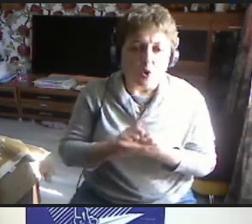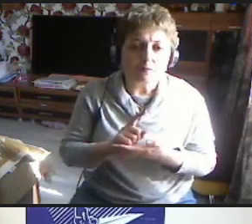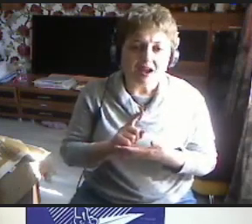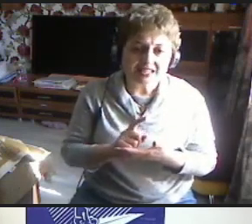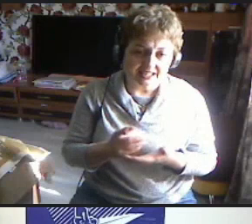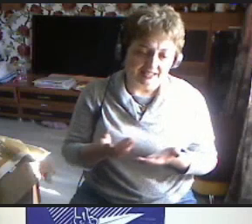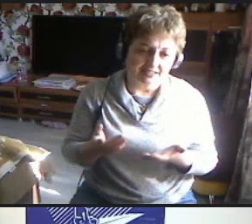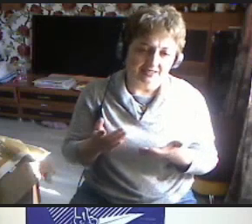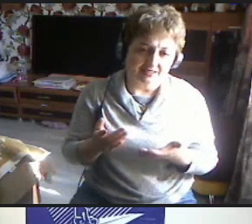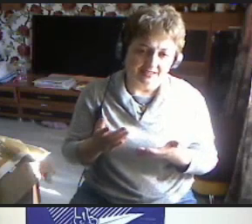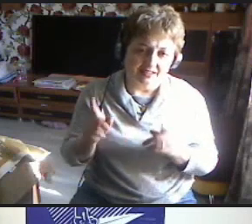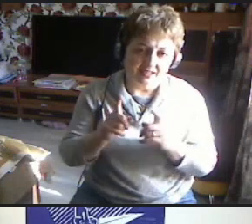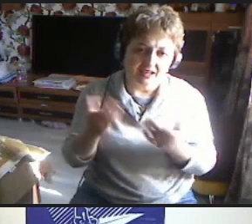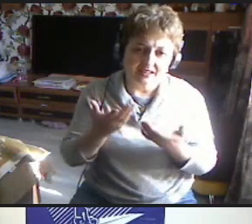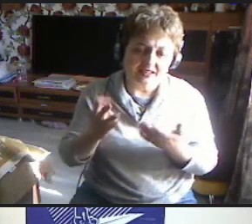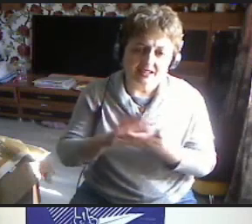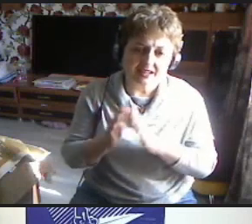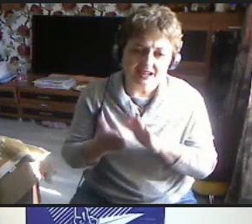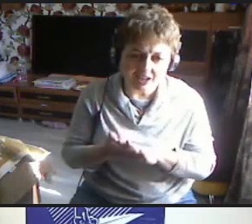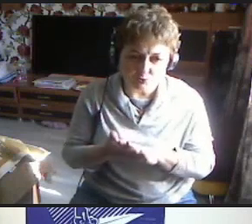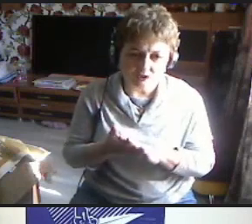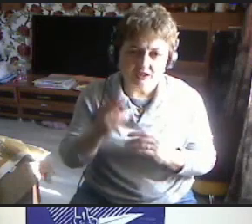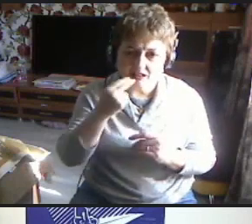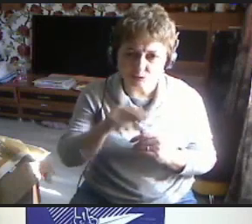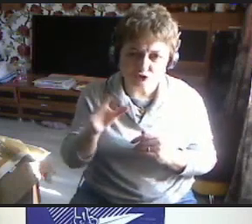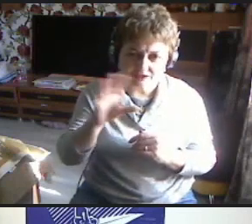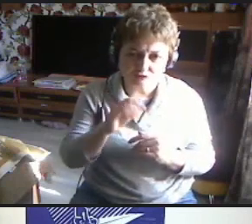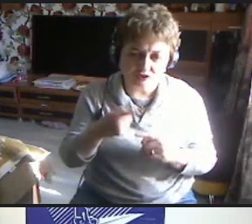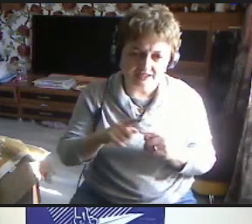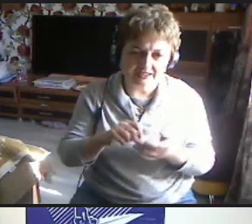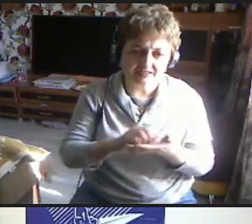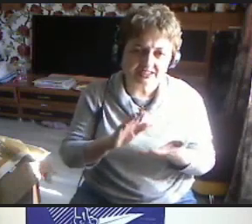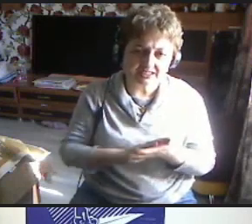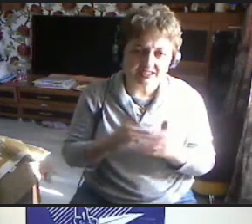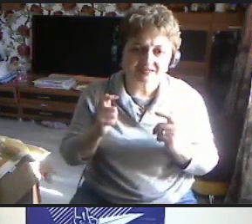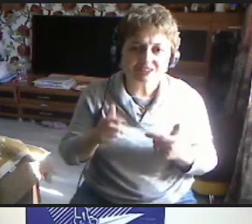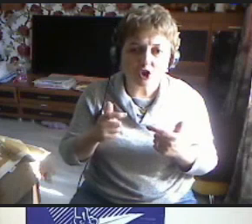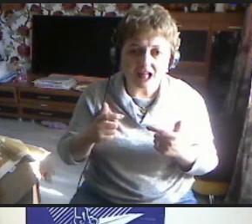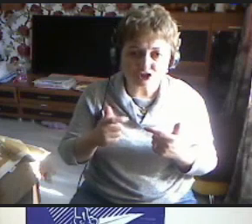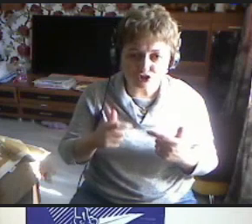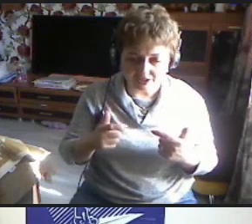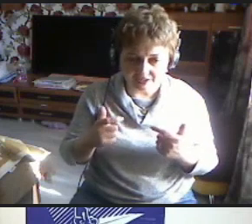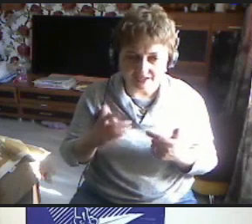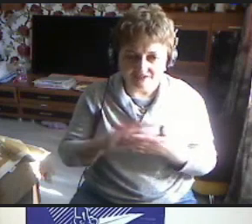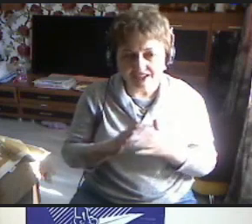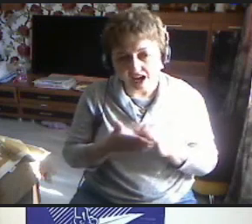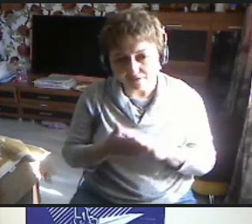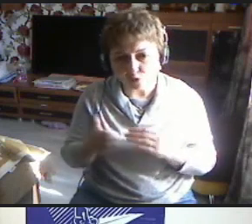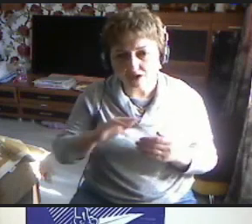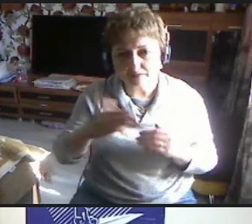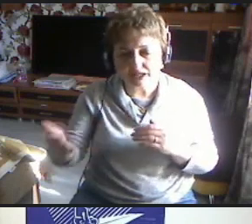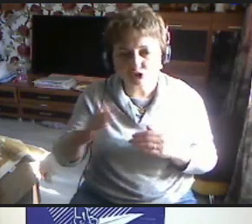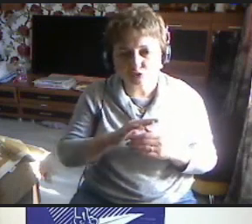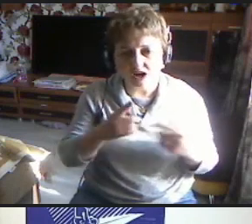какие-то договоренности. И лучше всего это зафиксировать в соглашении в договоре между организацией общественной